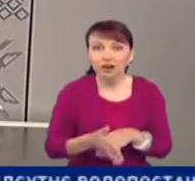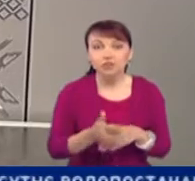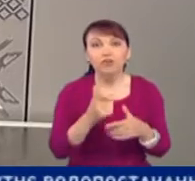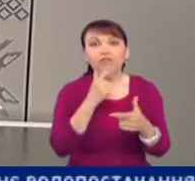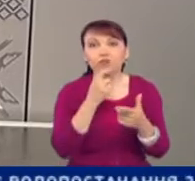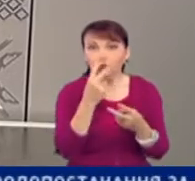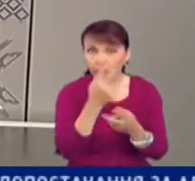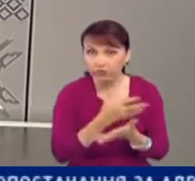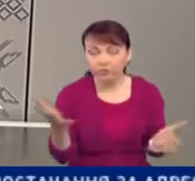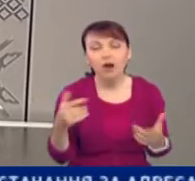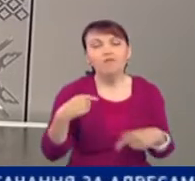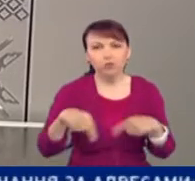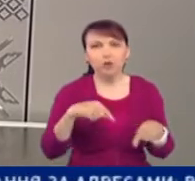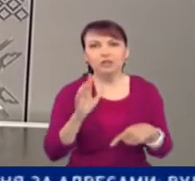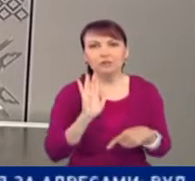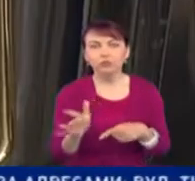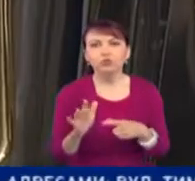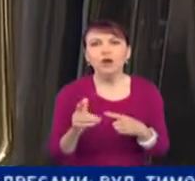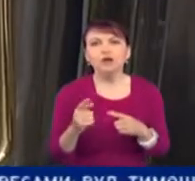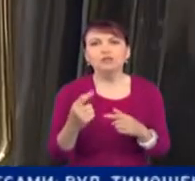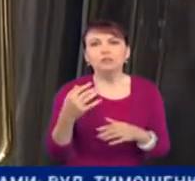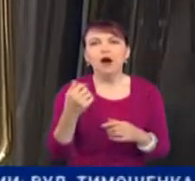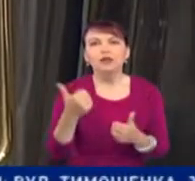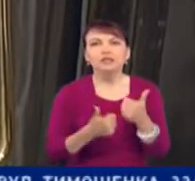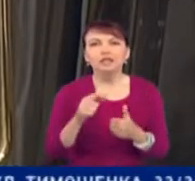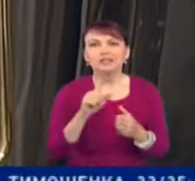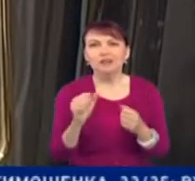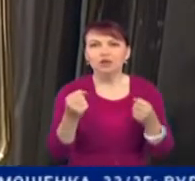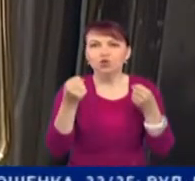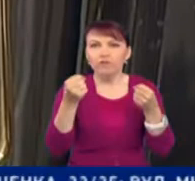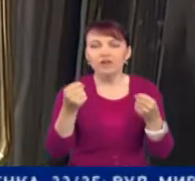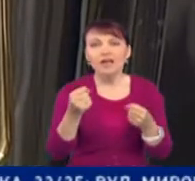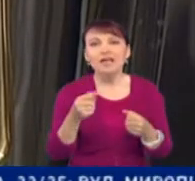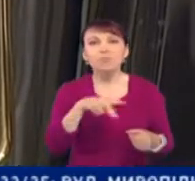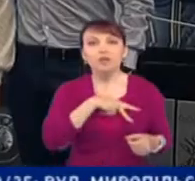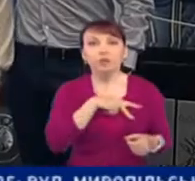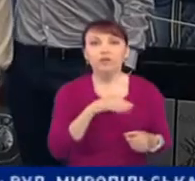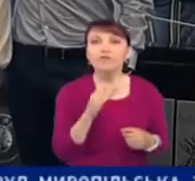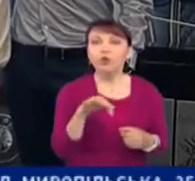то футболісти будуть змагатися за трофей і призовий фонд у 2 мільйони гривень.